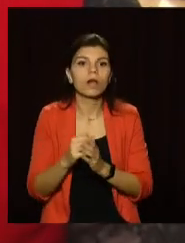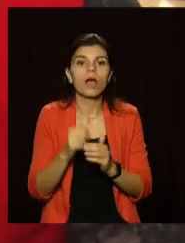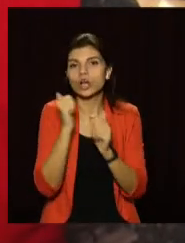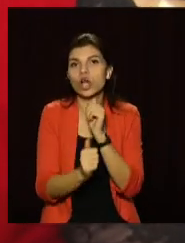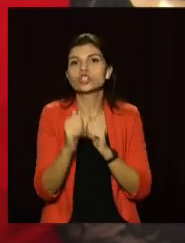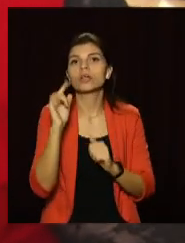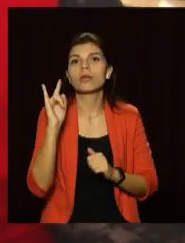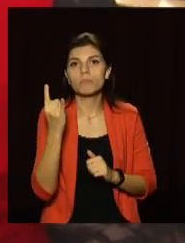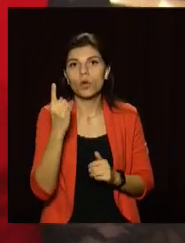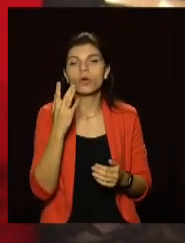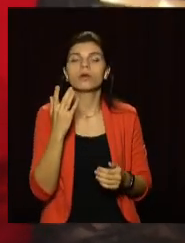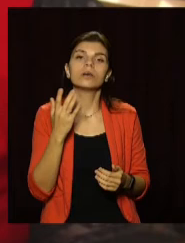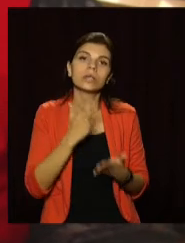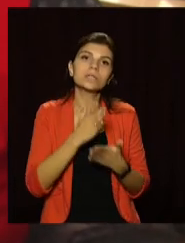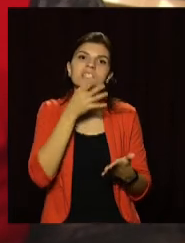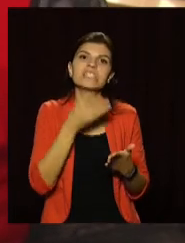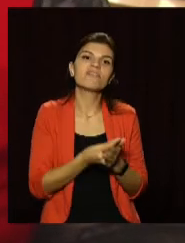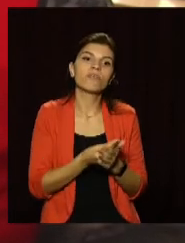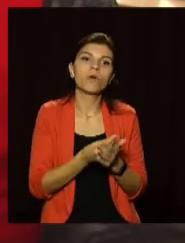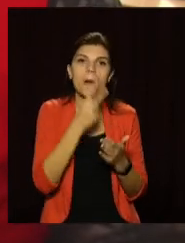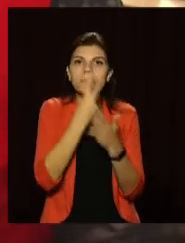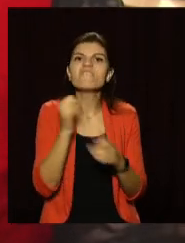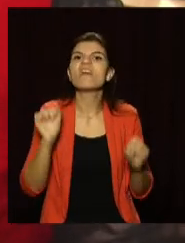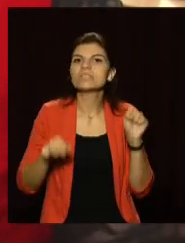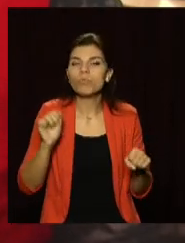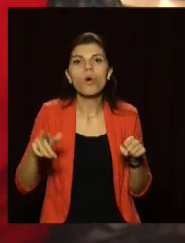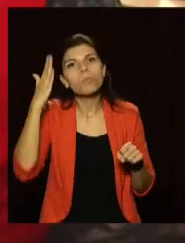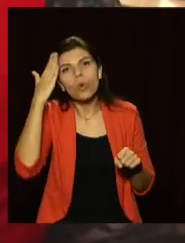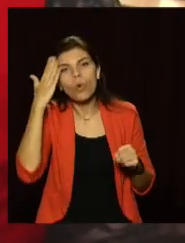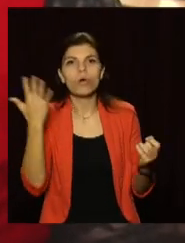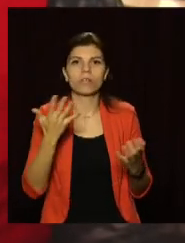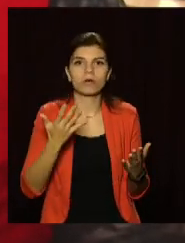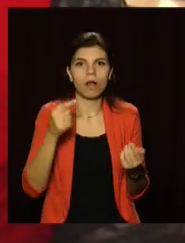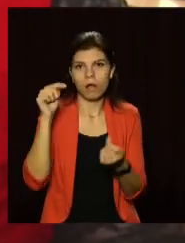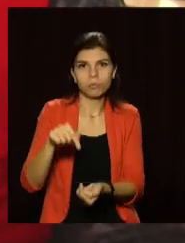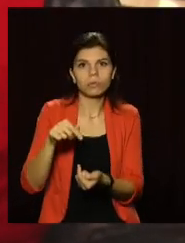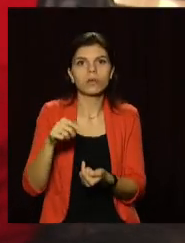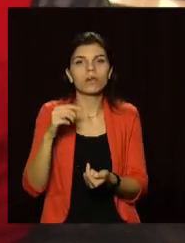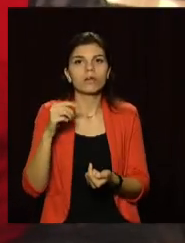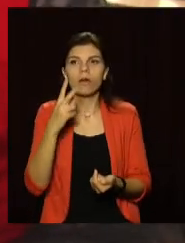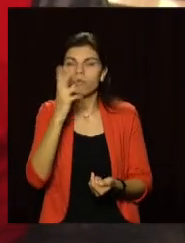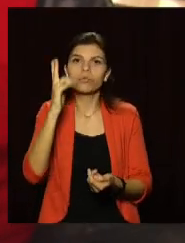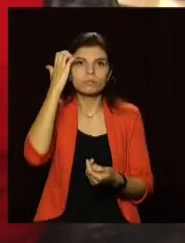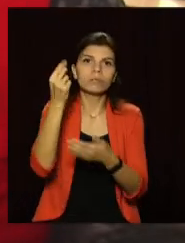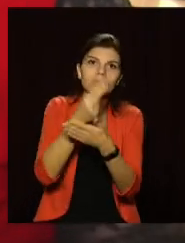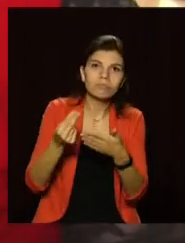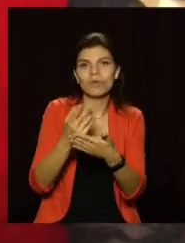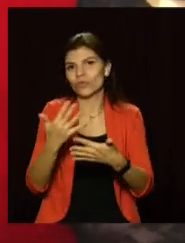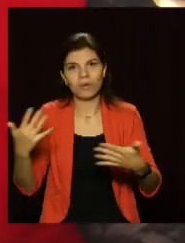кожен дитинок свої показує можливості в різних видах творчества. Ми їх